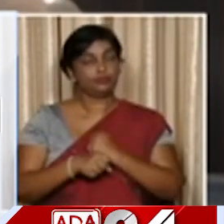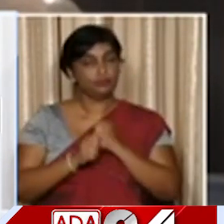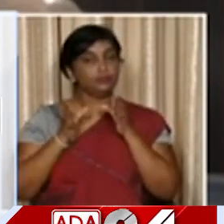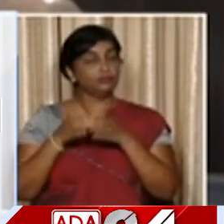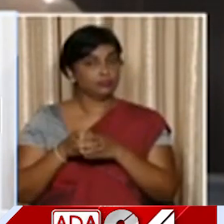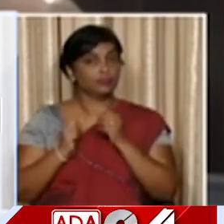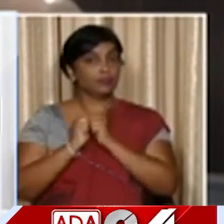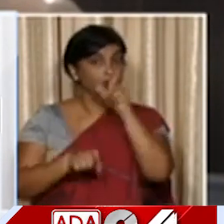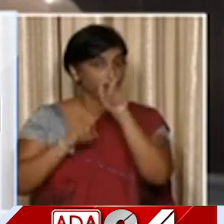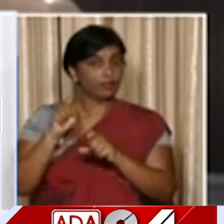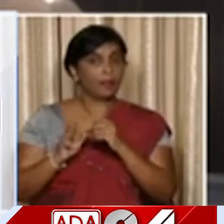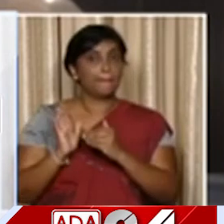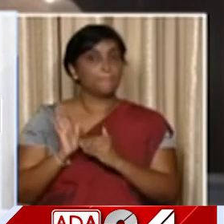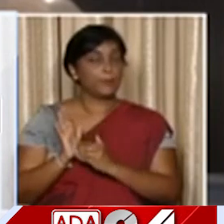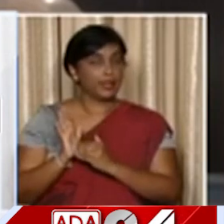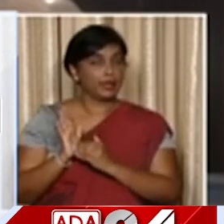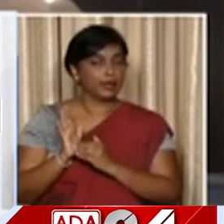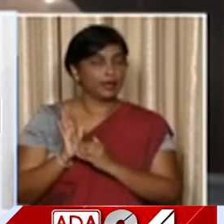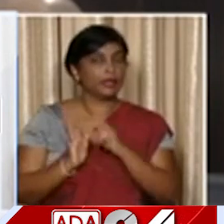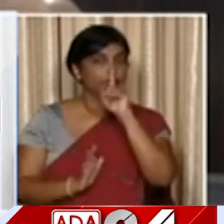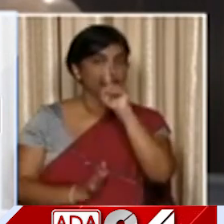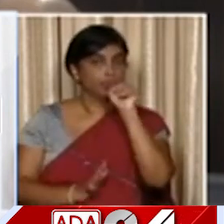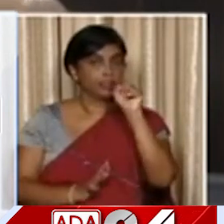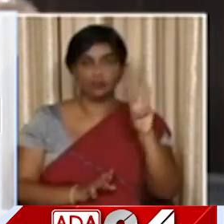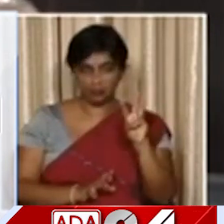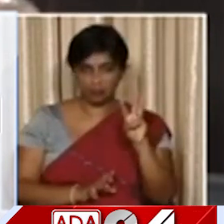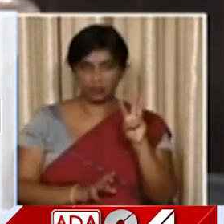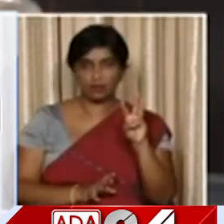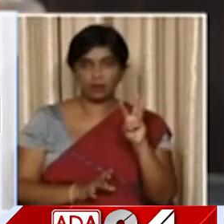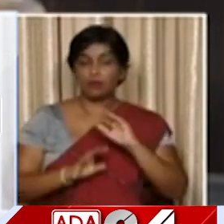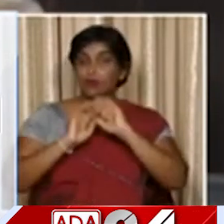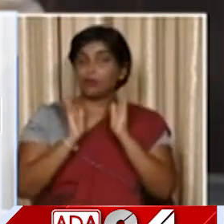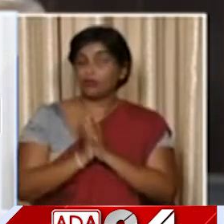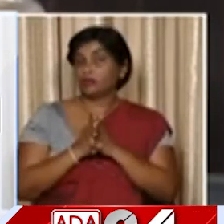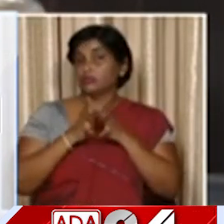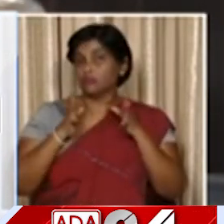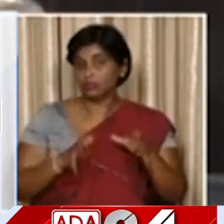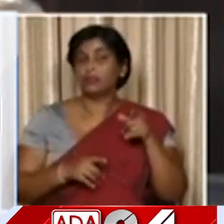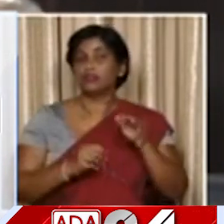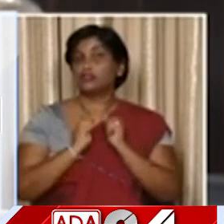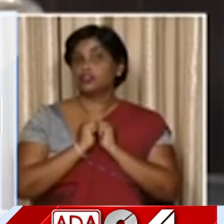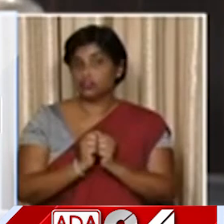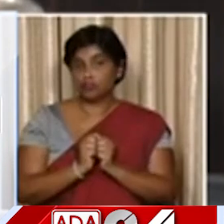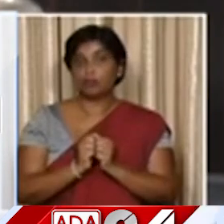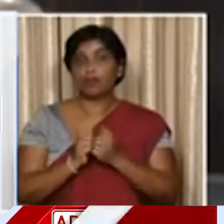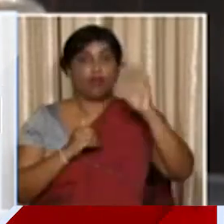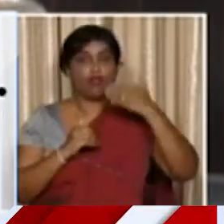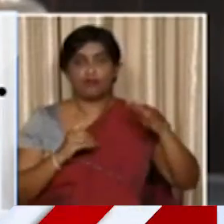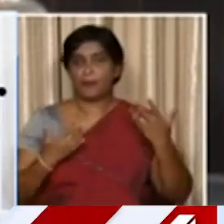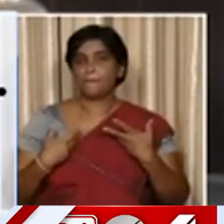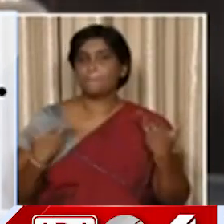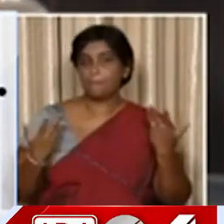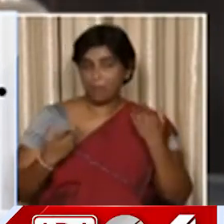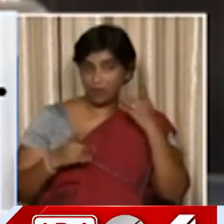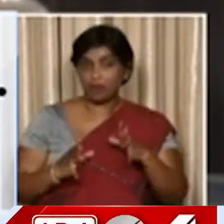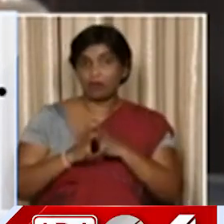ශ්‍රම බලකාය මිලියන 1.3යි. සංඛ්‍යා වැඩි වුණත් අපට ඔවුන්ට රැකියාව වලින් ඉවත් කිරීමට බෑ. එසේ